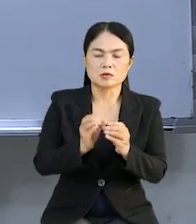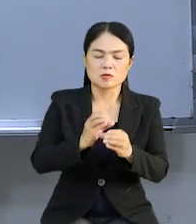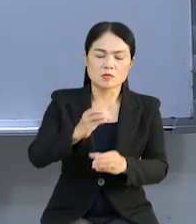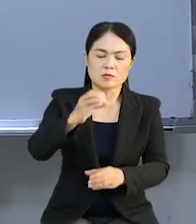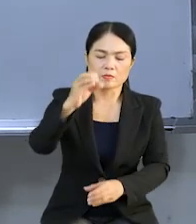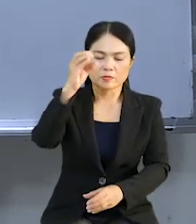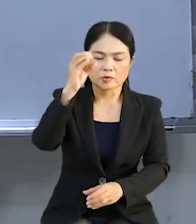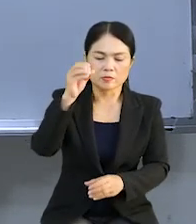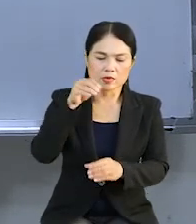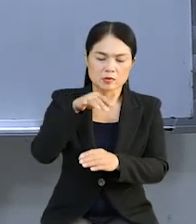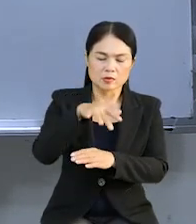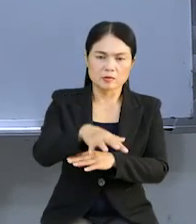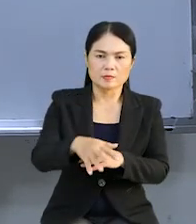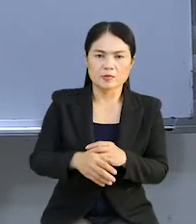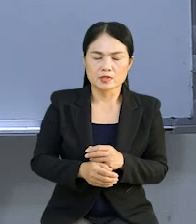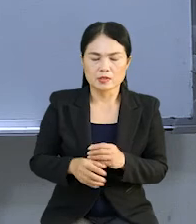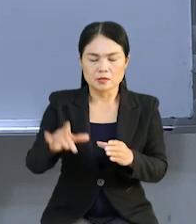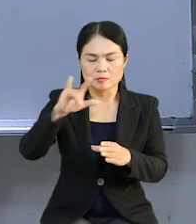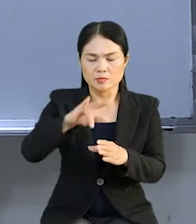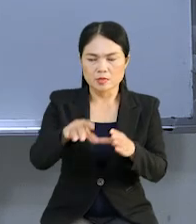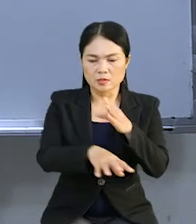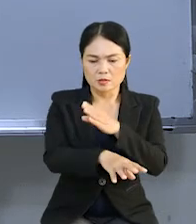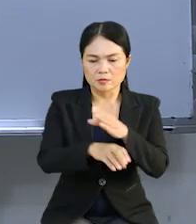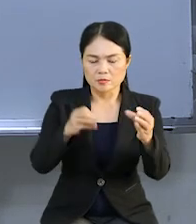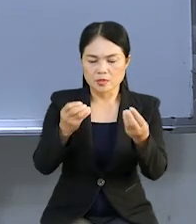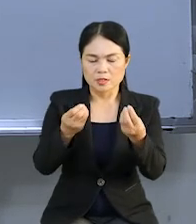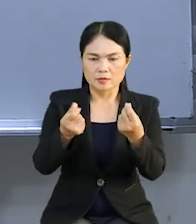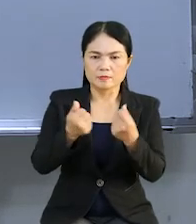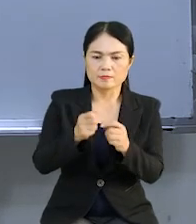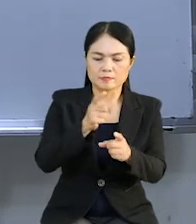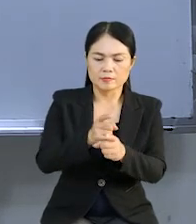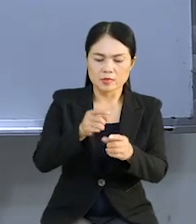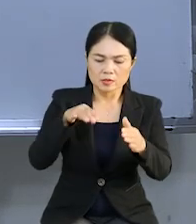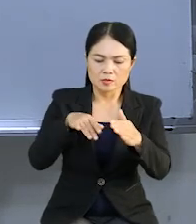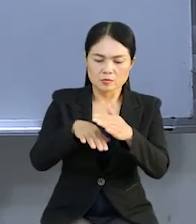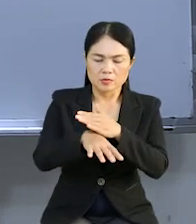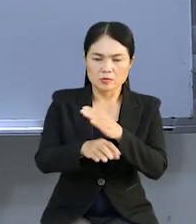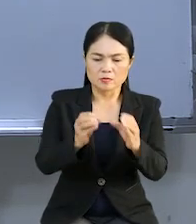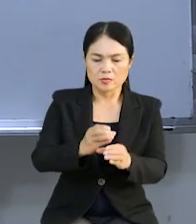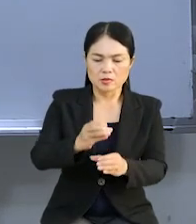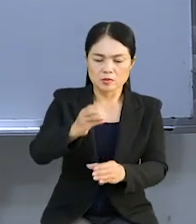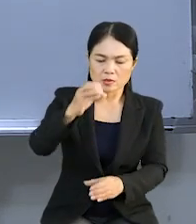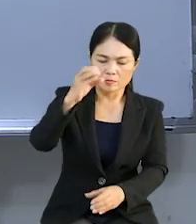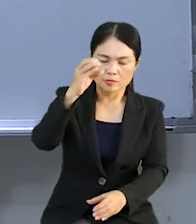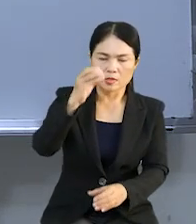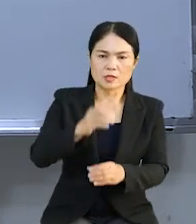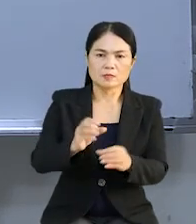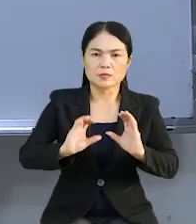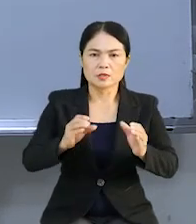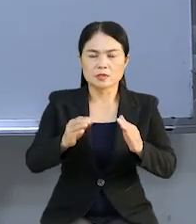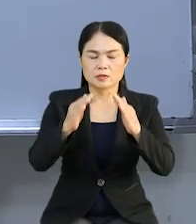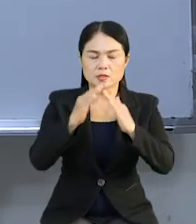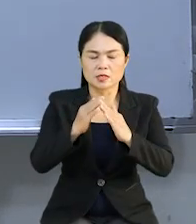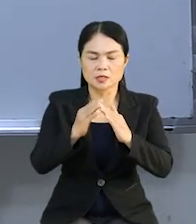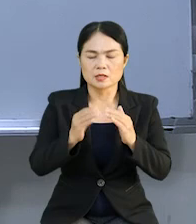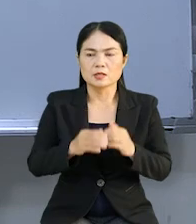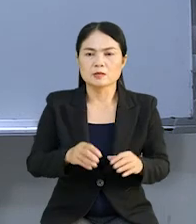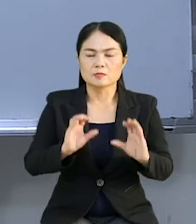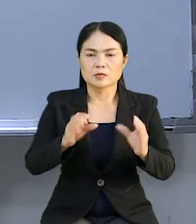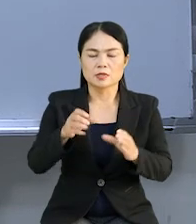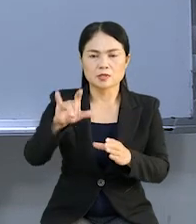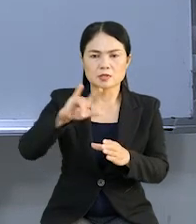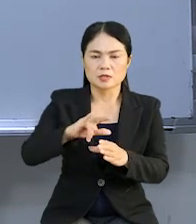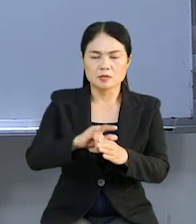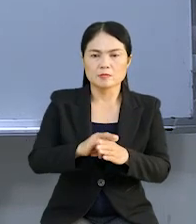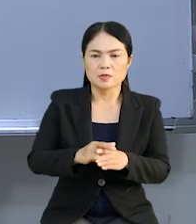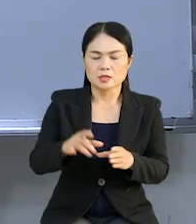ង្ហូរប្រេងដែលគេបូមពីក្នុងដីត្រូវហូរចូលបំពង់បង្ហូរទៅកាន់រោងចក្រចម្រាញ់ប្រេងកាតគេ